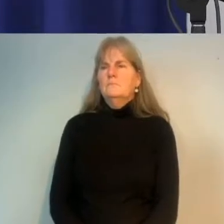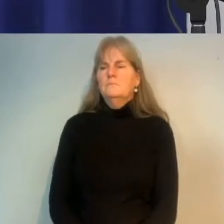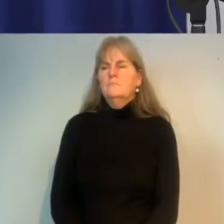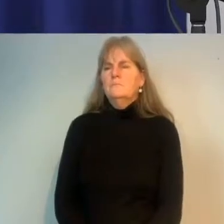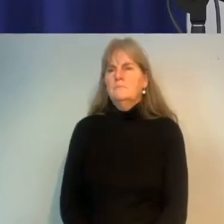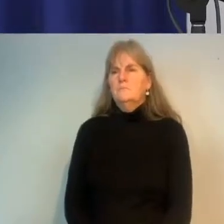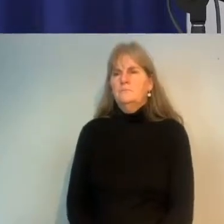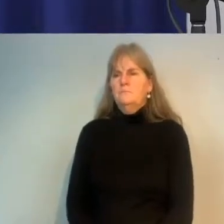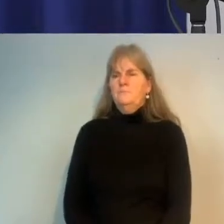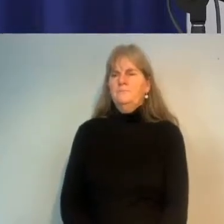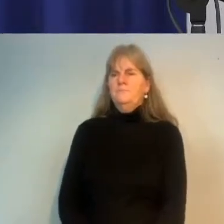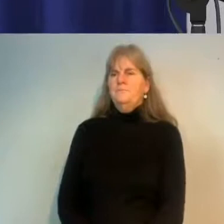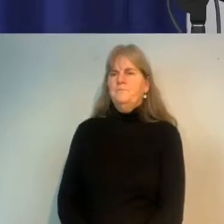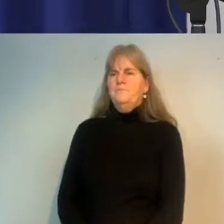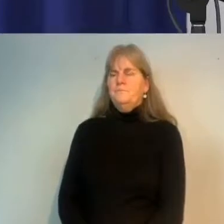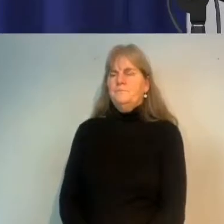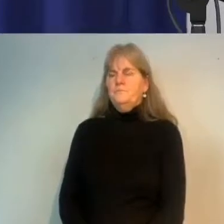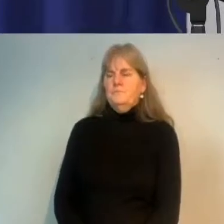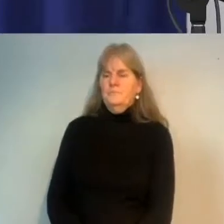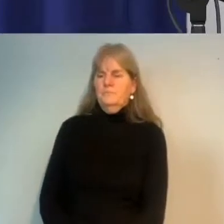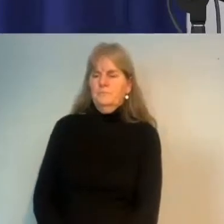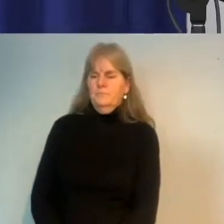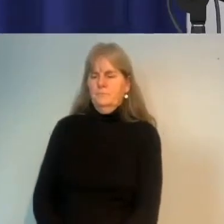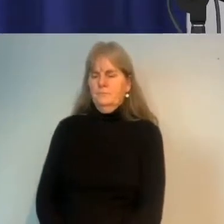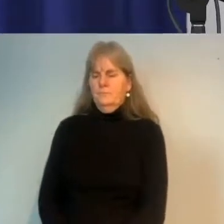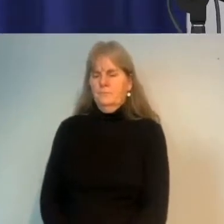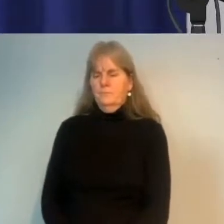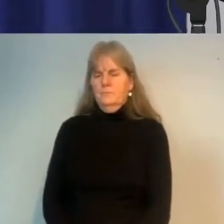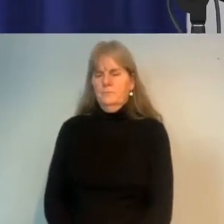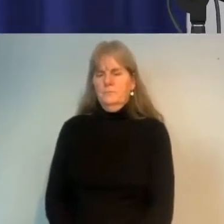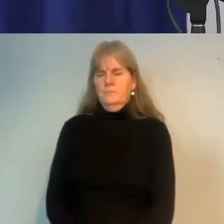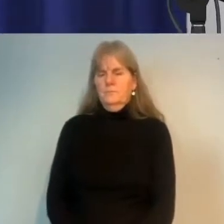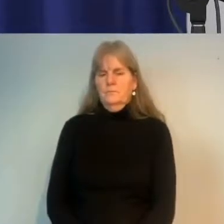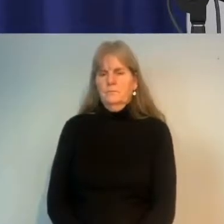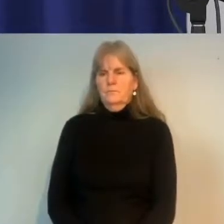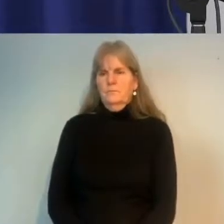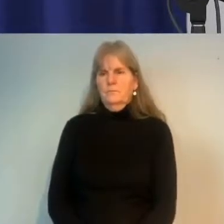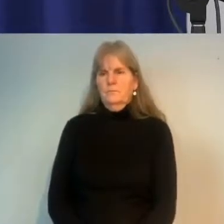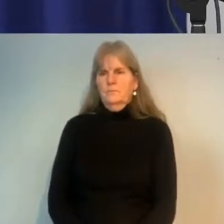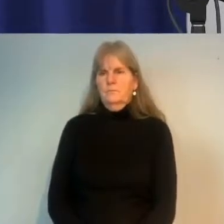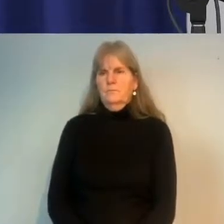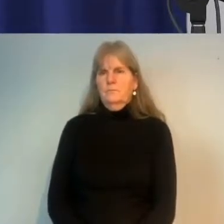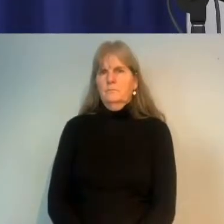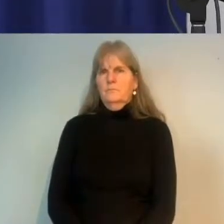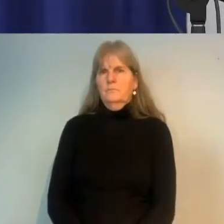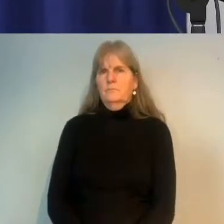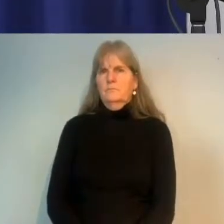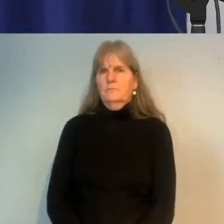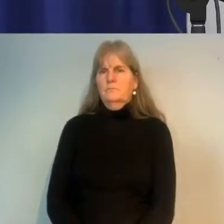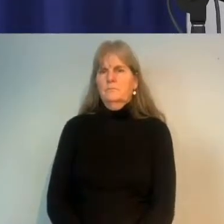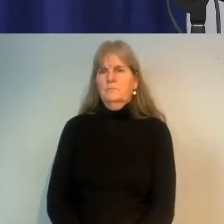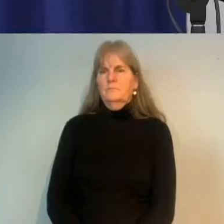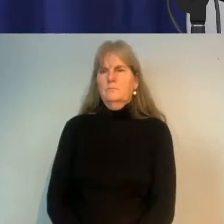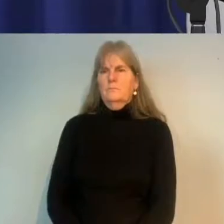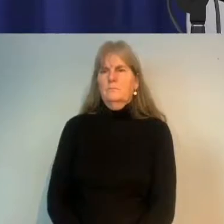environnements pour les étudiants, pour leur santé mentale, sociale et intellectuelle. Merci.